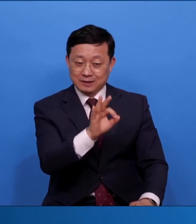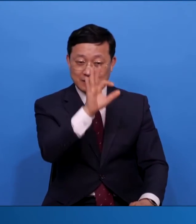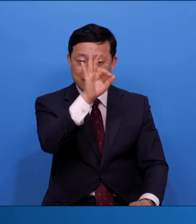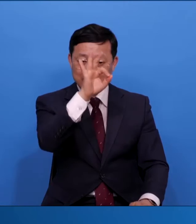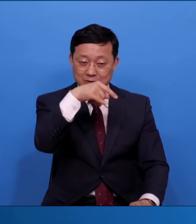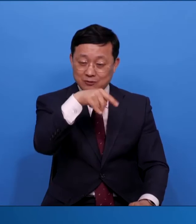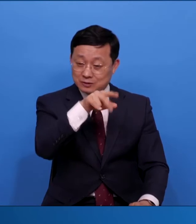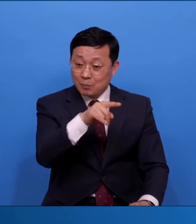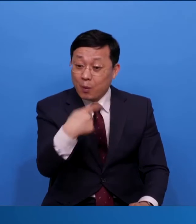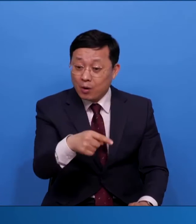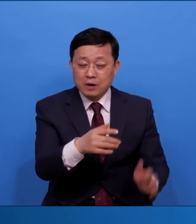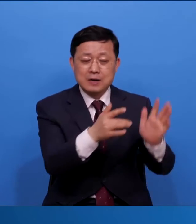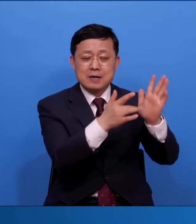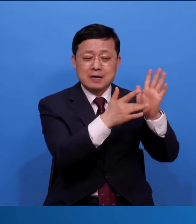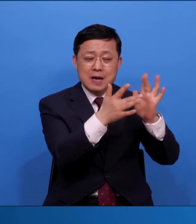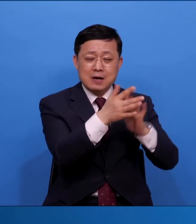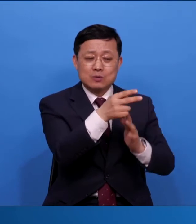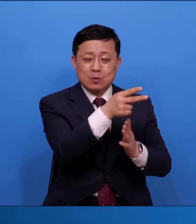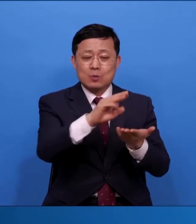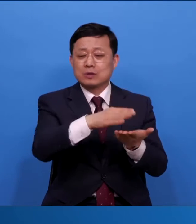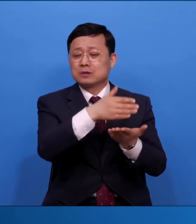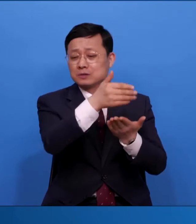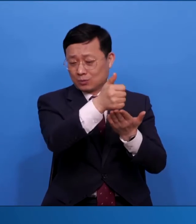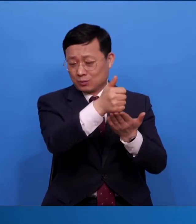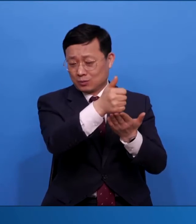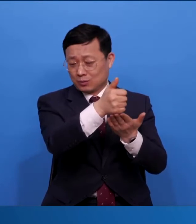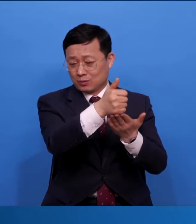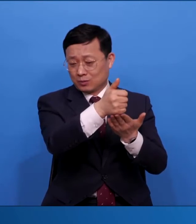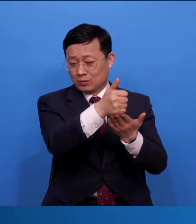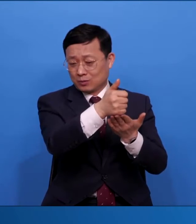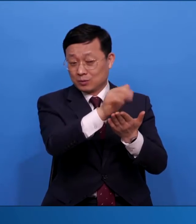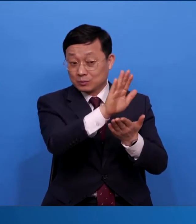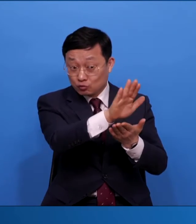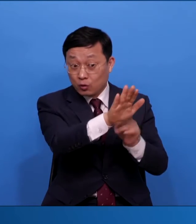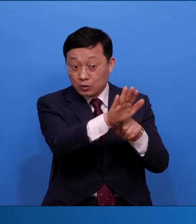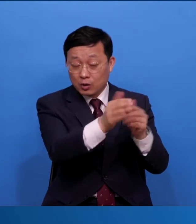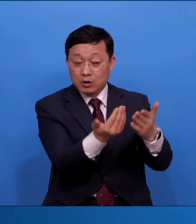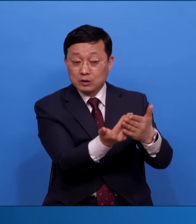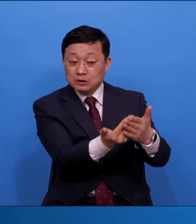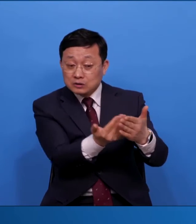你们遇见后代应该教导三个。 예수가 그리스도다 이전에 뭐가 중요합니까?